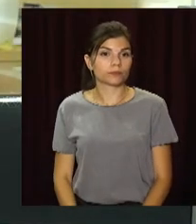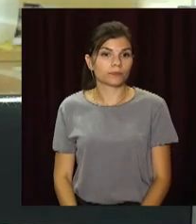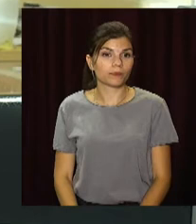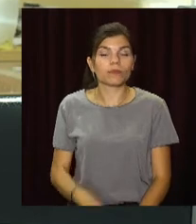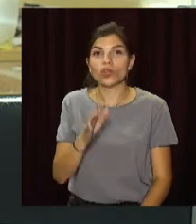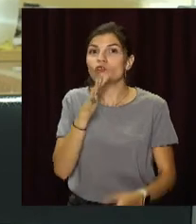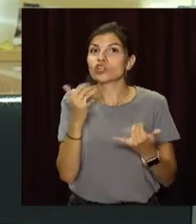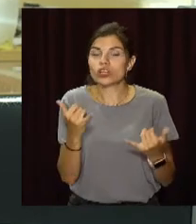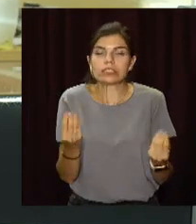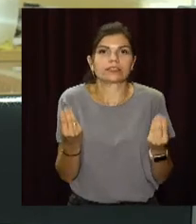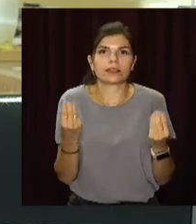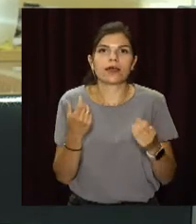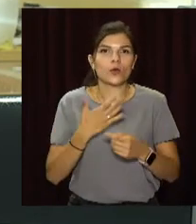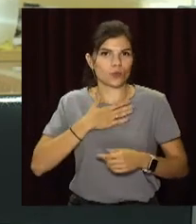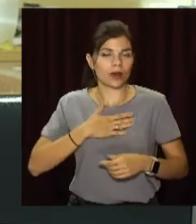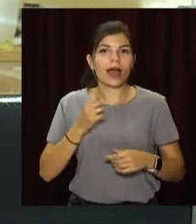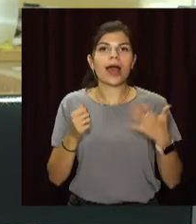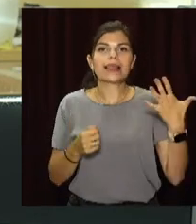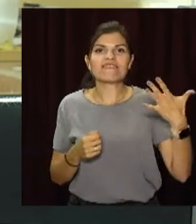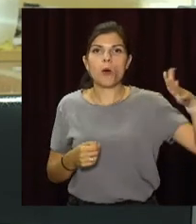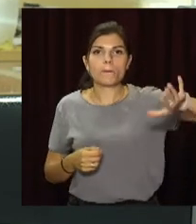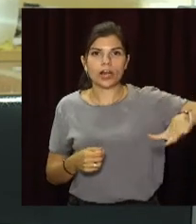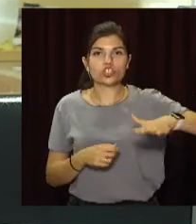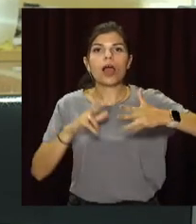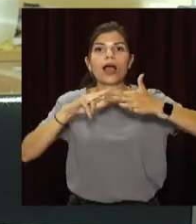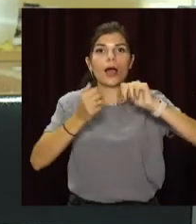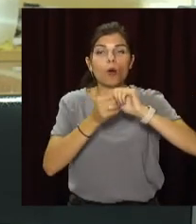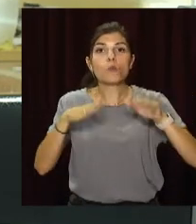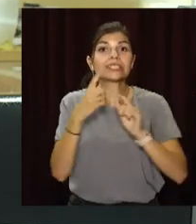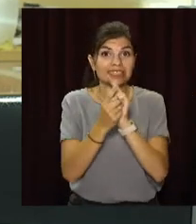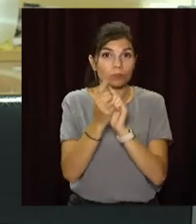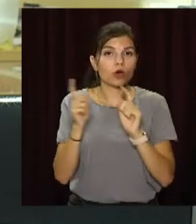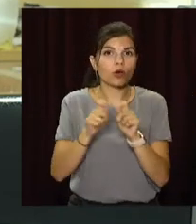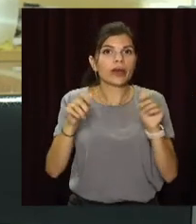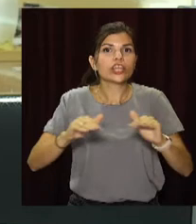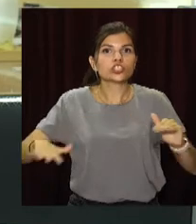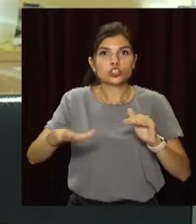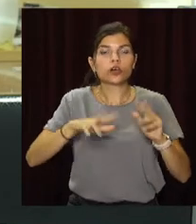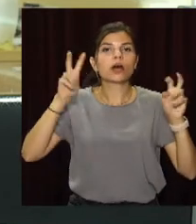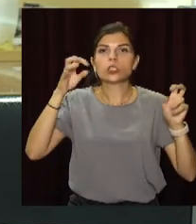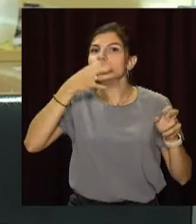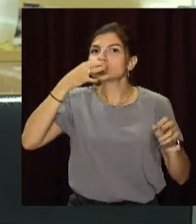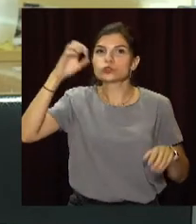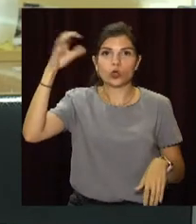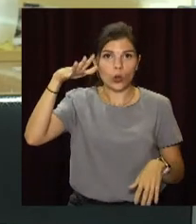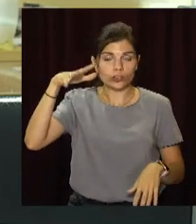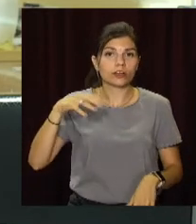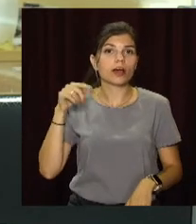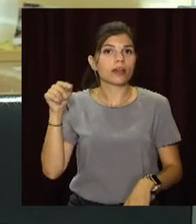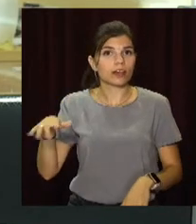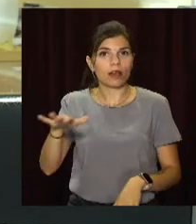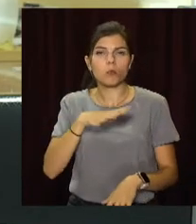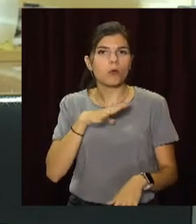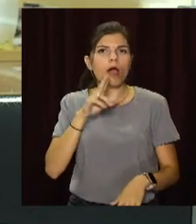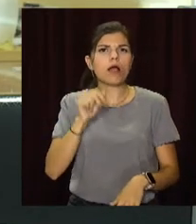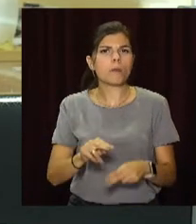Сучасний, яскравий, затишний. На лівобережжі Кам'янського після реконструкції відкрили дитячий садок «Соняшник». Дошкільна установа не бачила